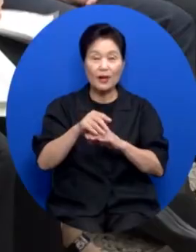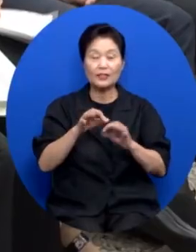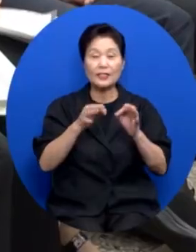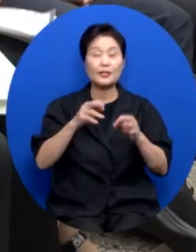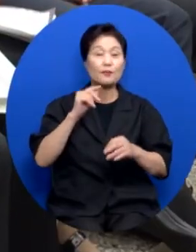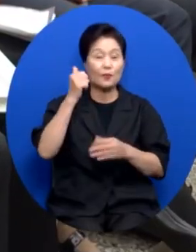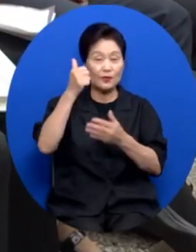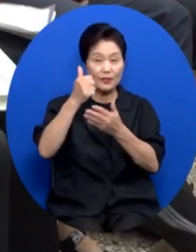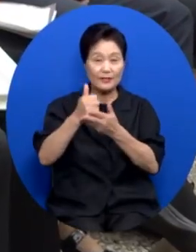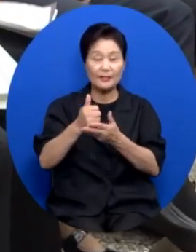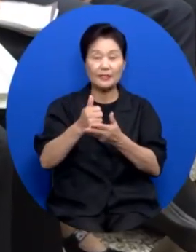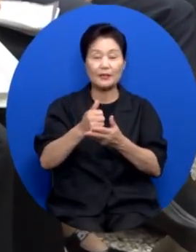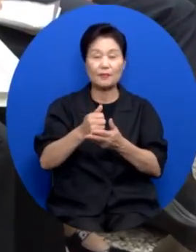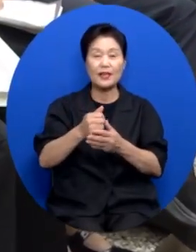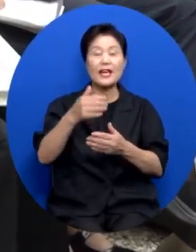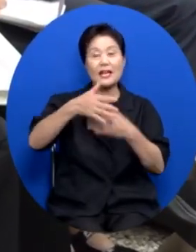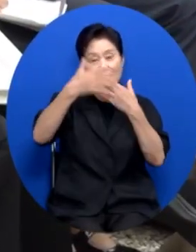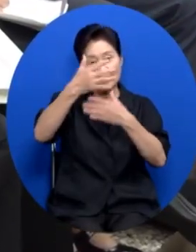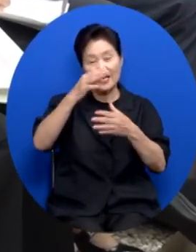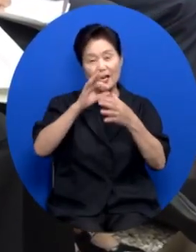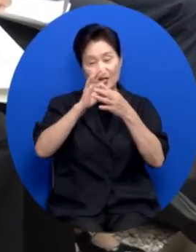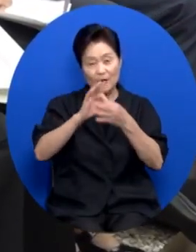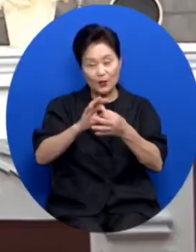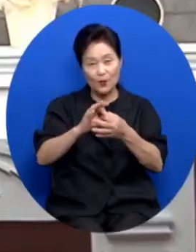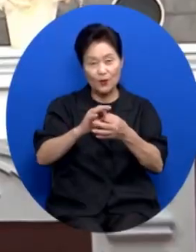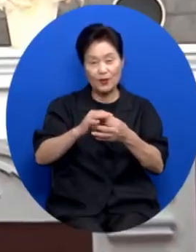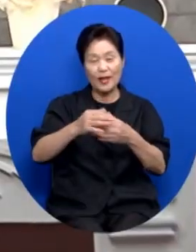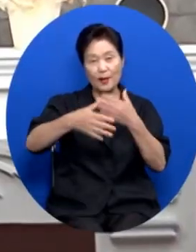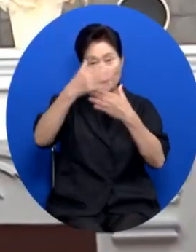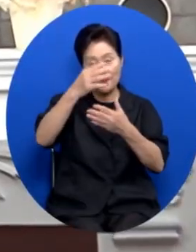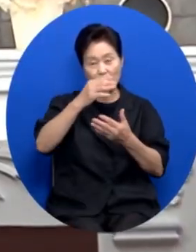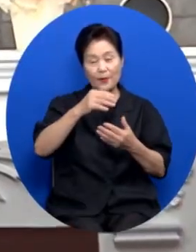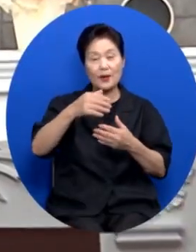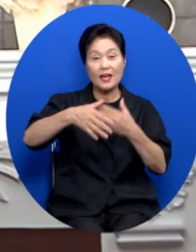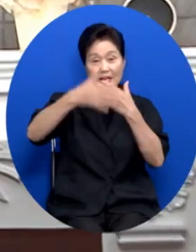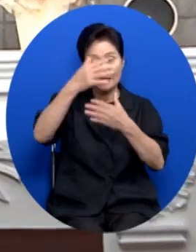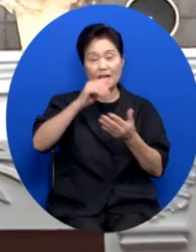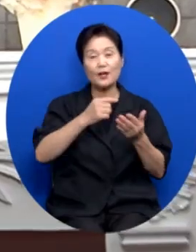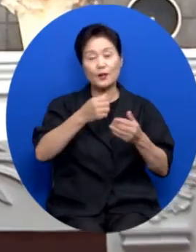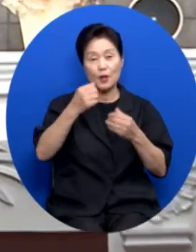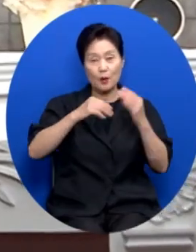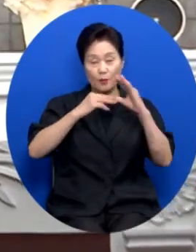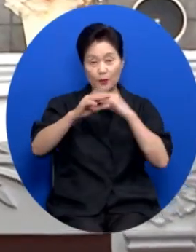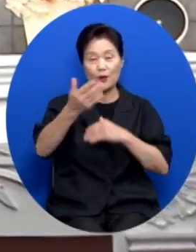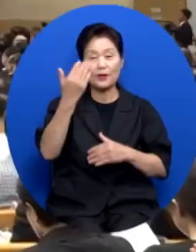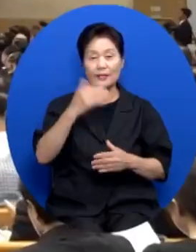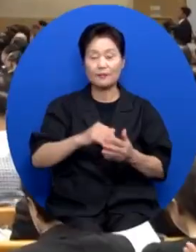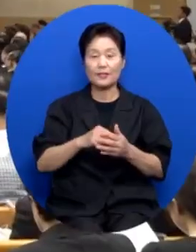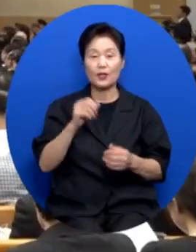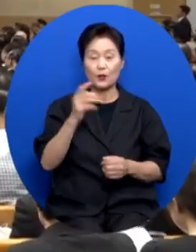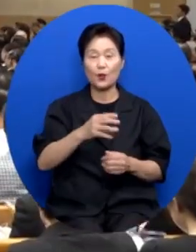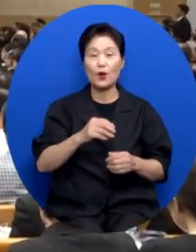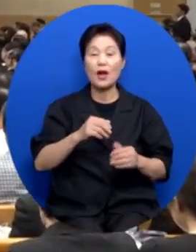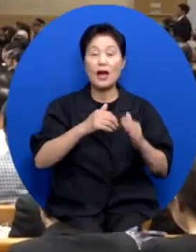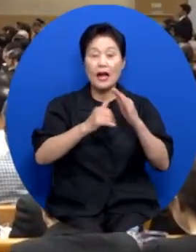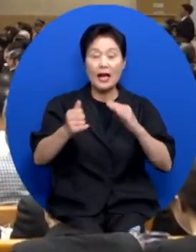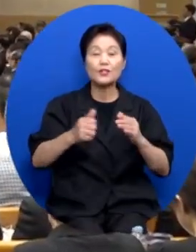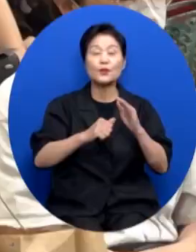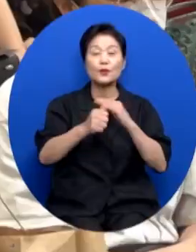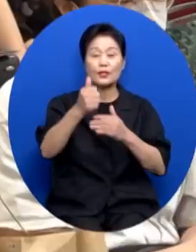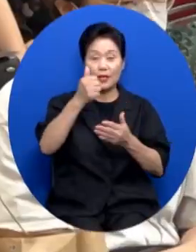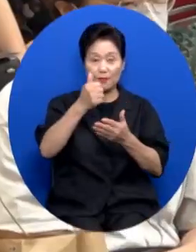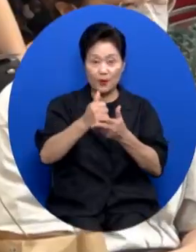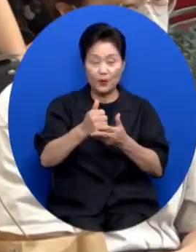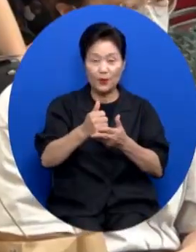목사가 영상으로 추모사를 밝혔으며 고 조용기 목사의 차남인 국민일보 조민재 회장이 가족 대표로 감사